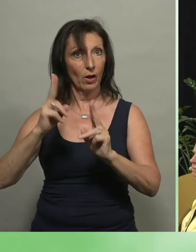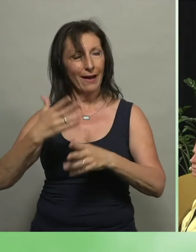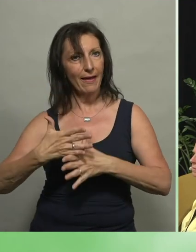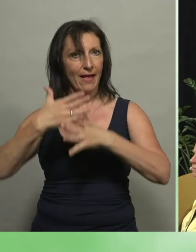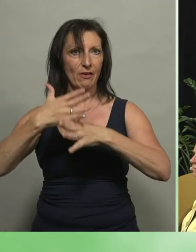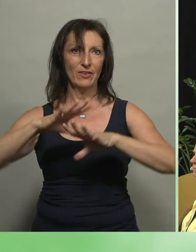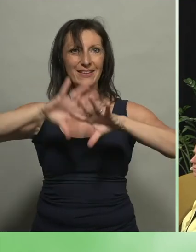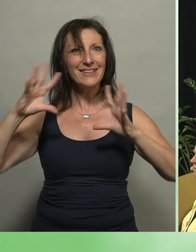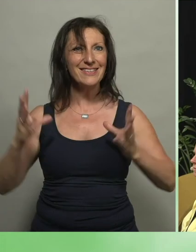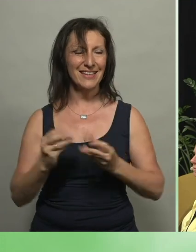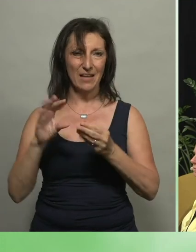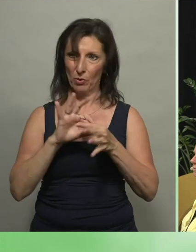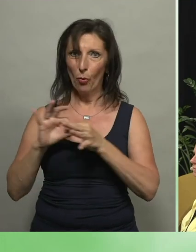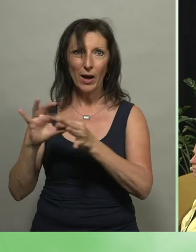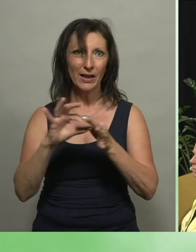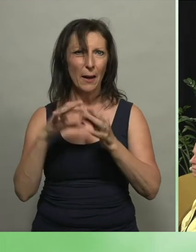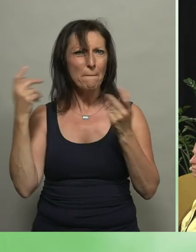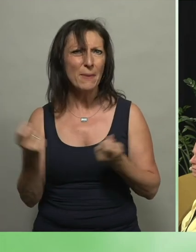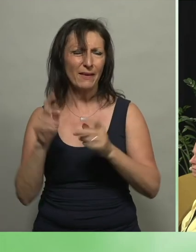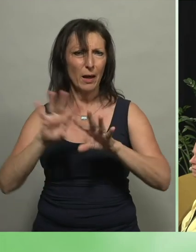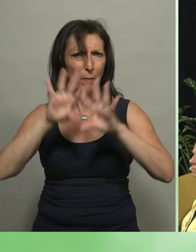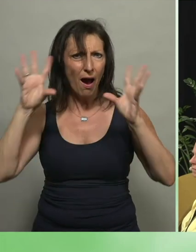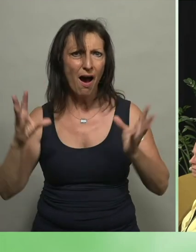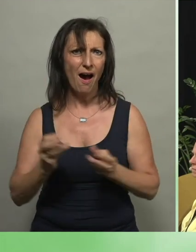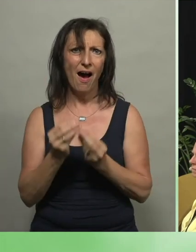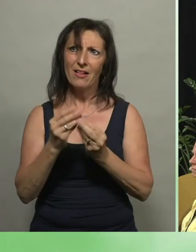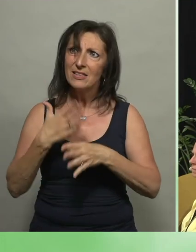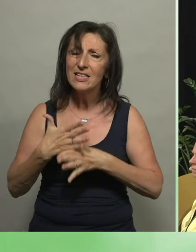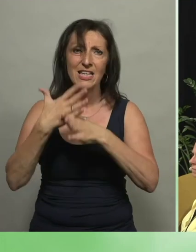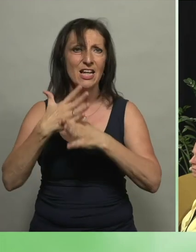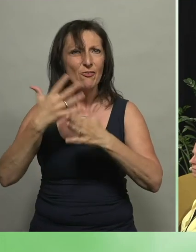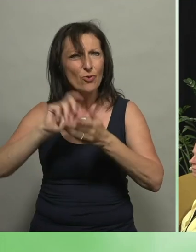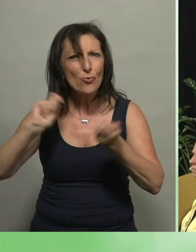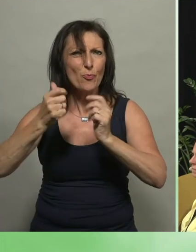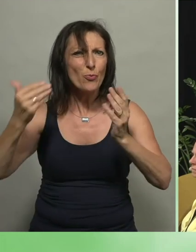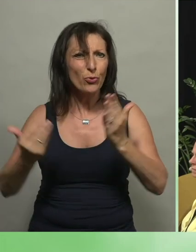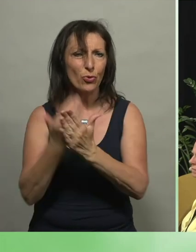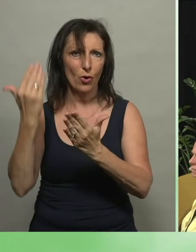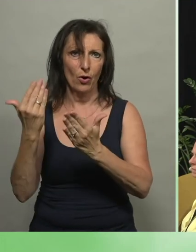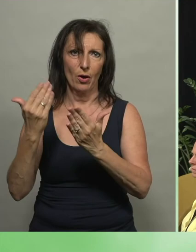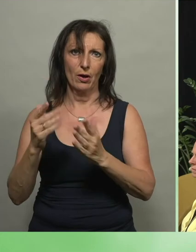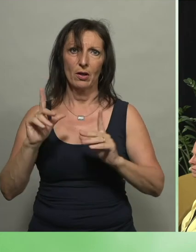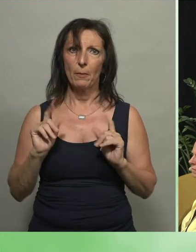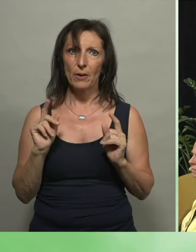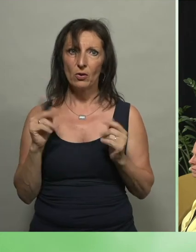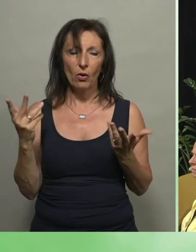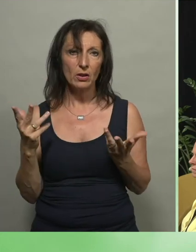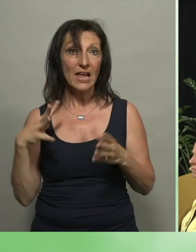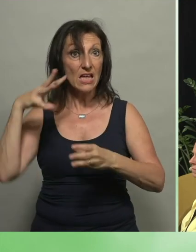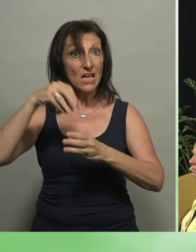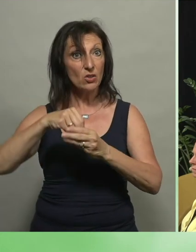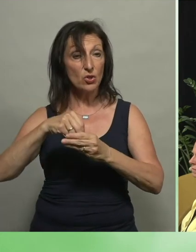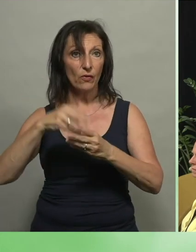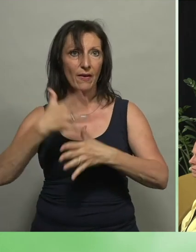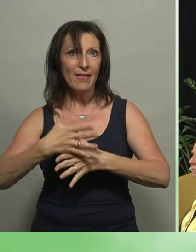für die gesamte Organisation in Betrieben gelten. Sie ermöglicht, nicht mehr funktionierende und wenig